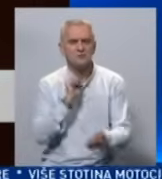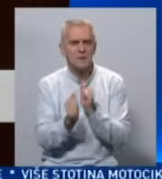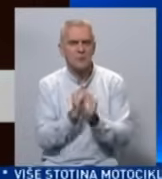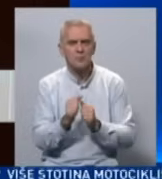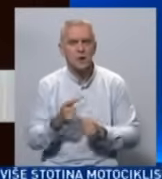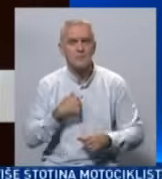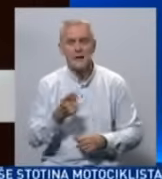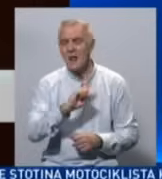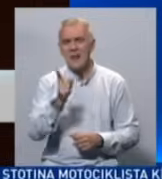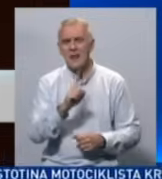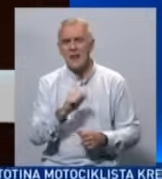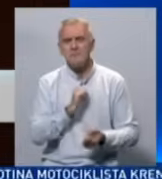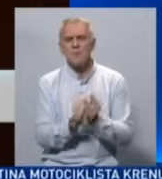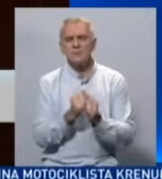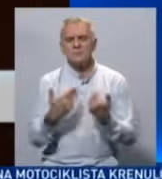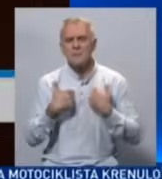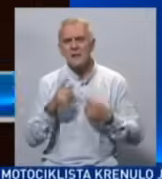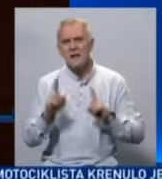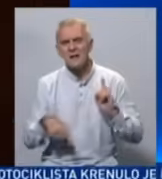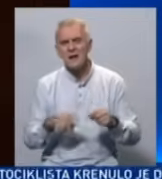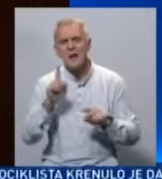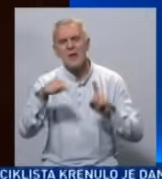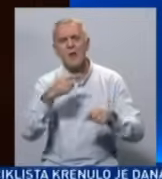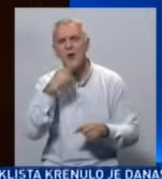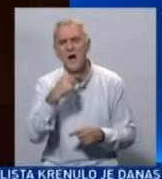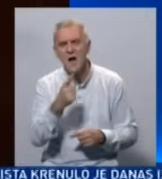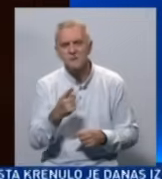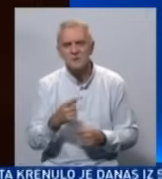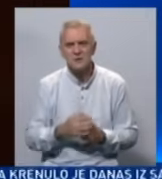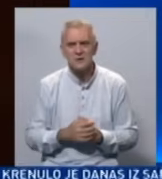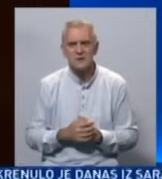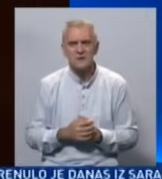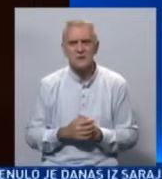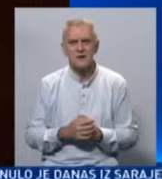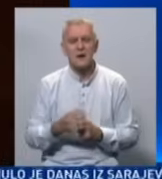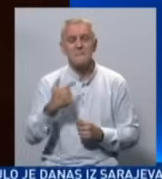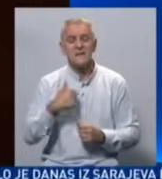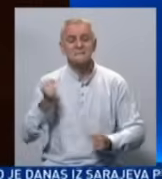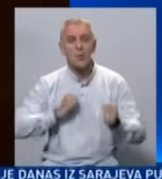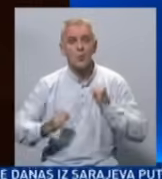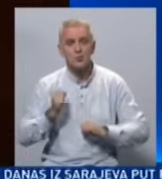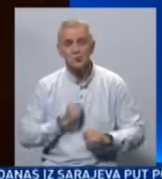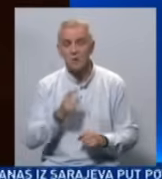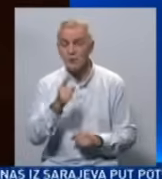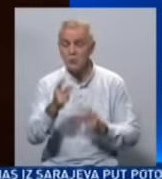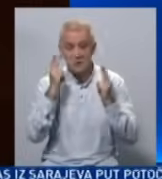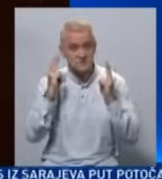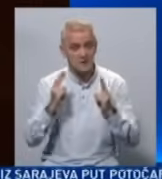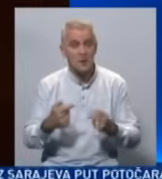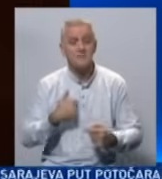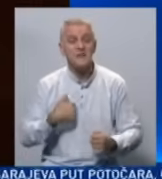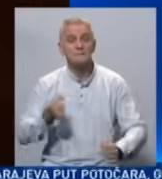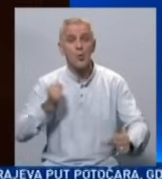ne borimo se mi nekako, što neko sad kaže, mi smo stranka u postupku. Gospodo, mi smo ugroženi. To je vrlo značajno. Mi